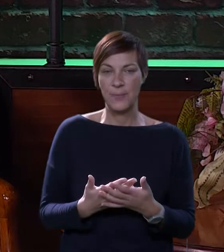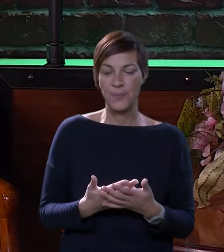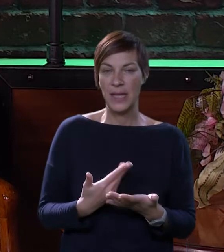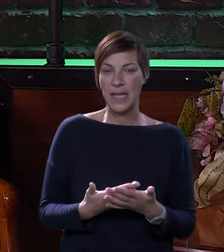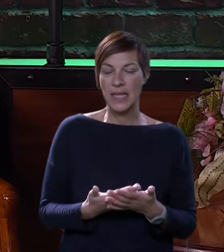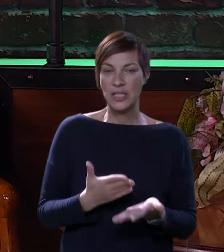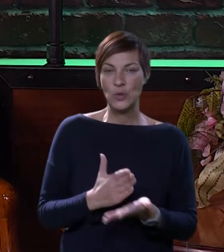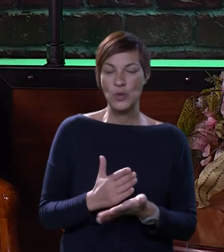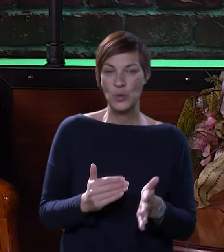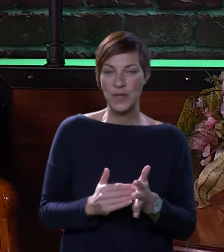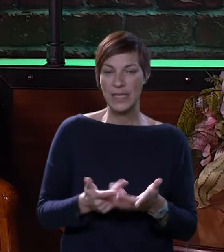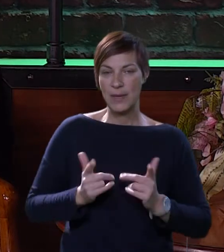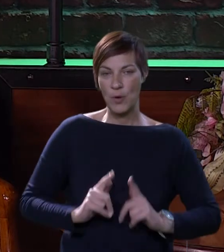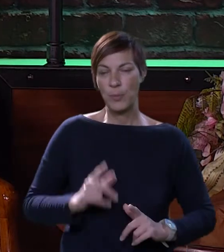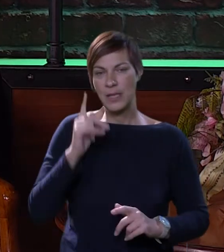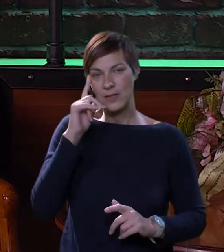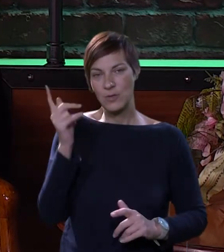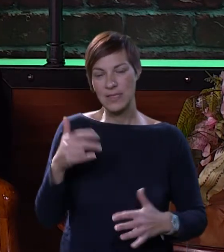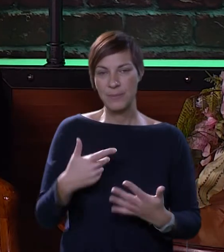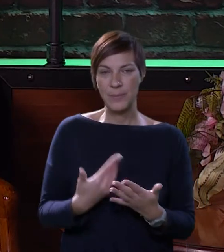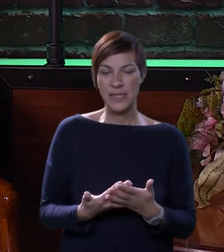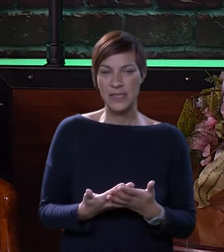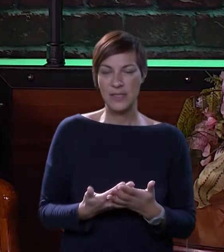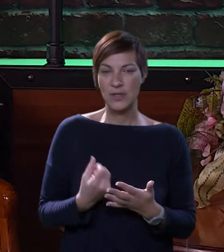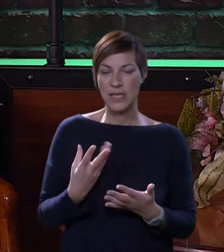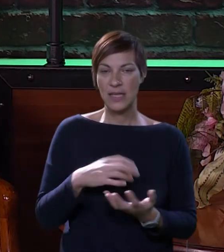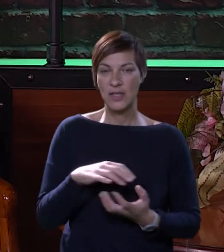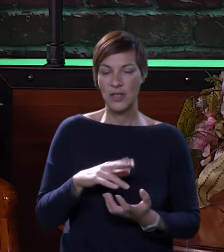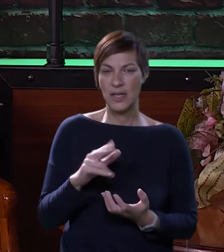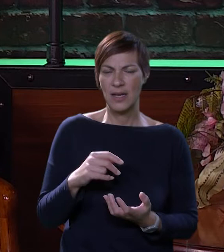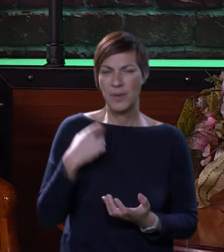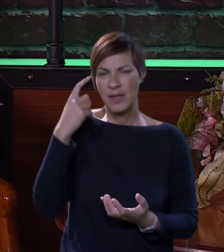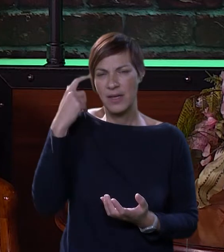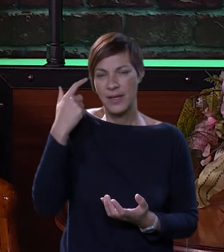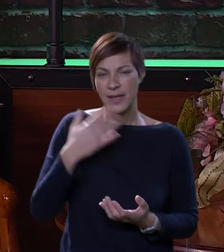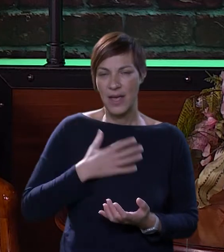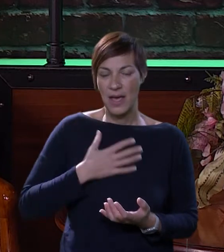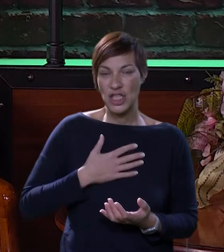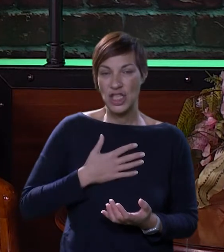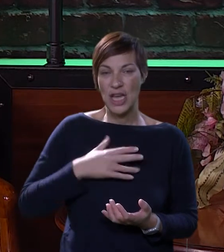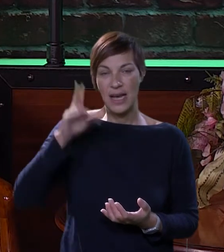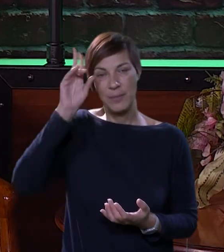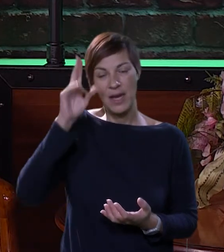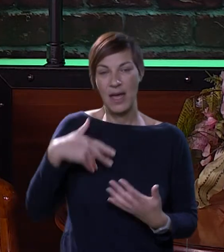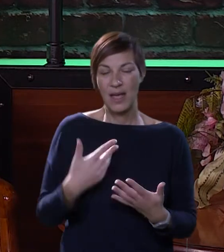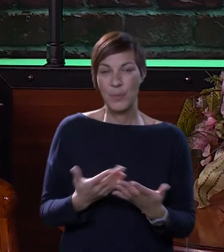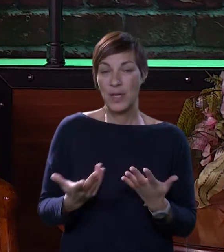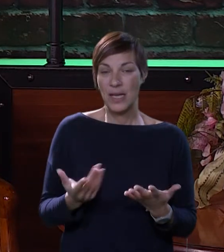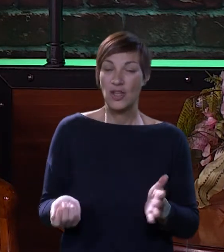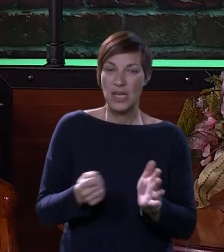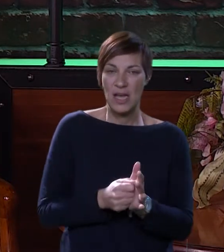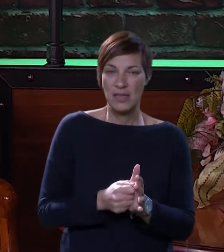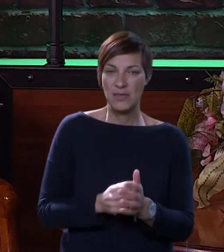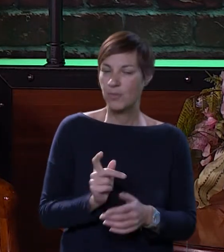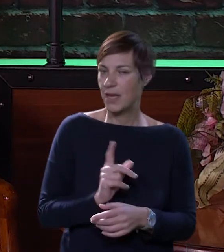da tu se uvijek trebamo umiriti u smislu toga kad roditelji imaju grižnju savjesti, ali ja mu želim najbolje, a to najbolje je možda nekad